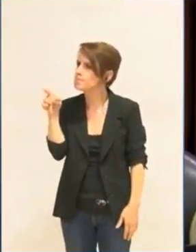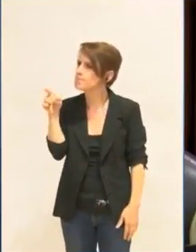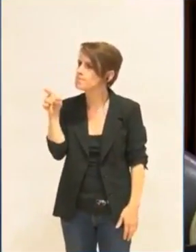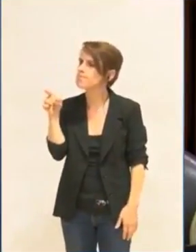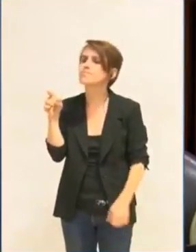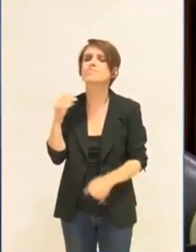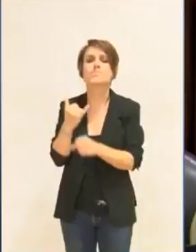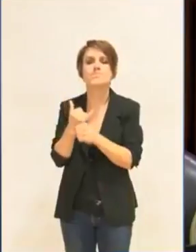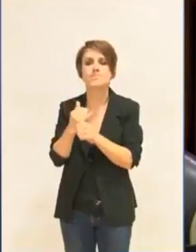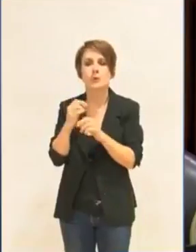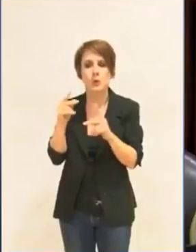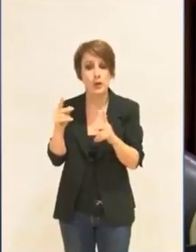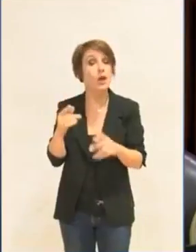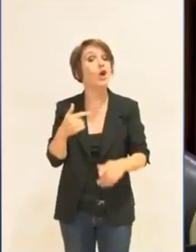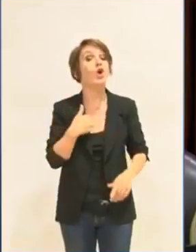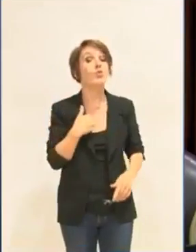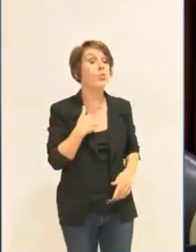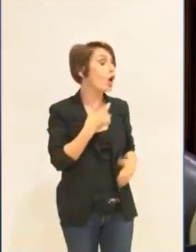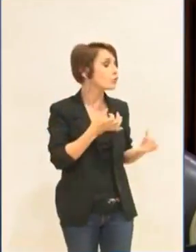l'actualité politique et